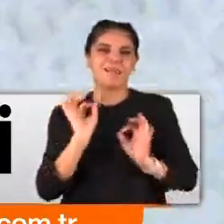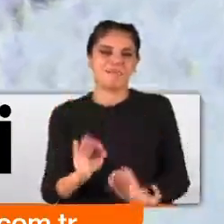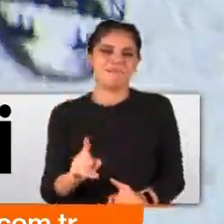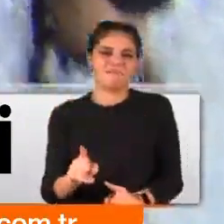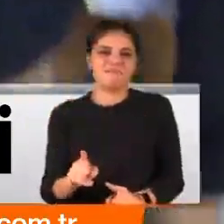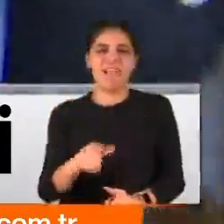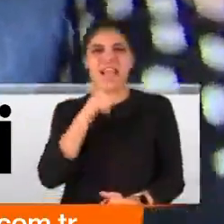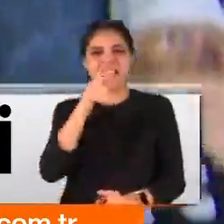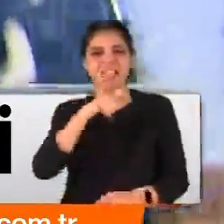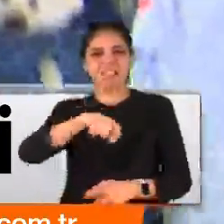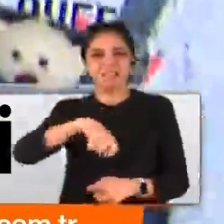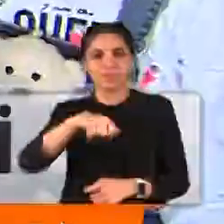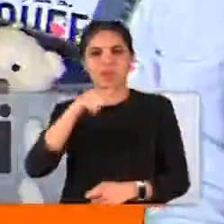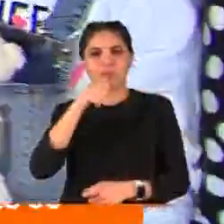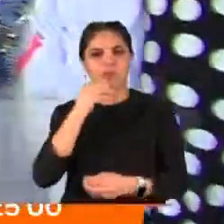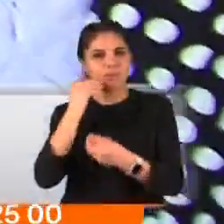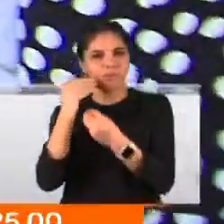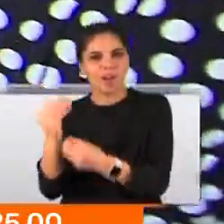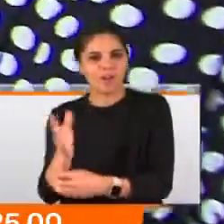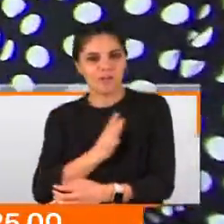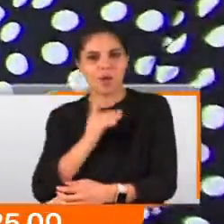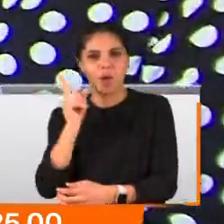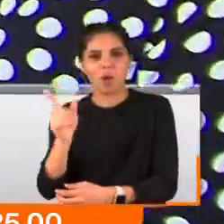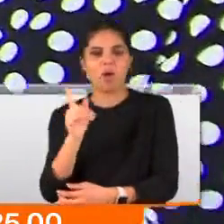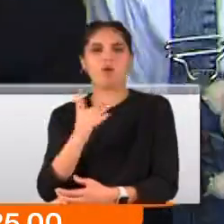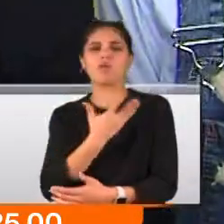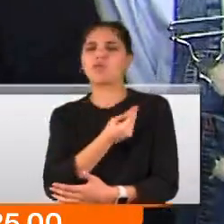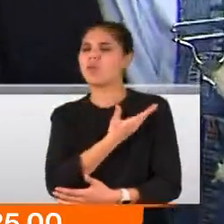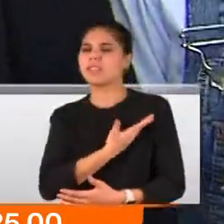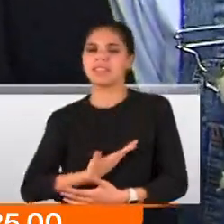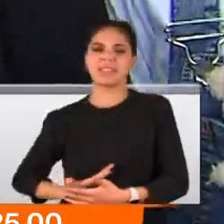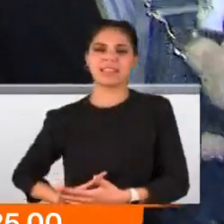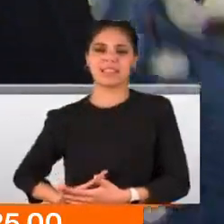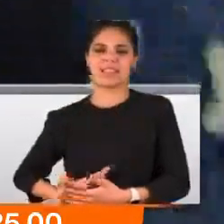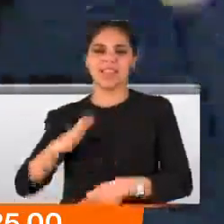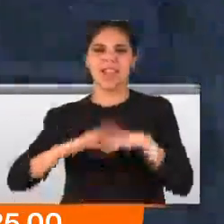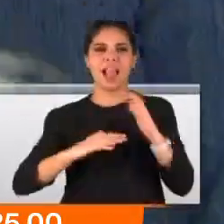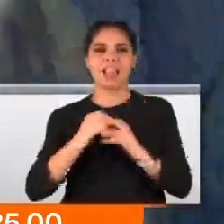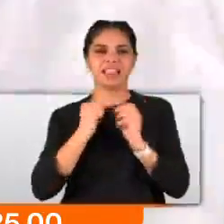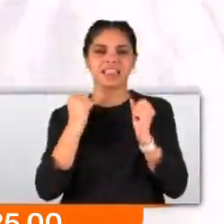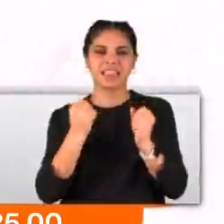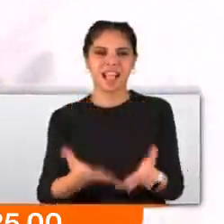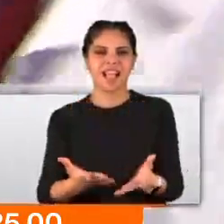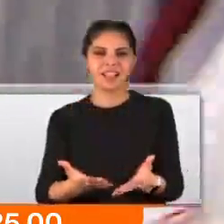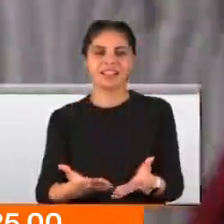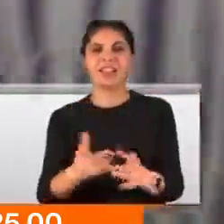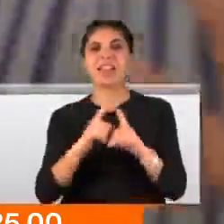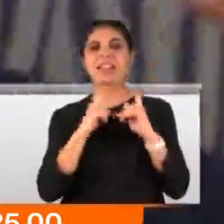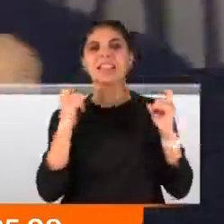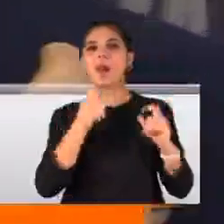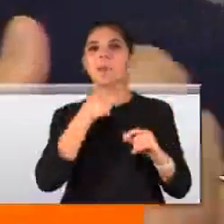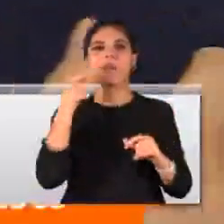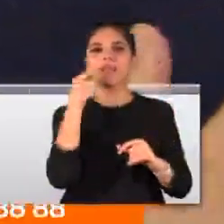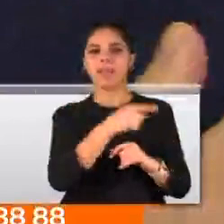ona kahvesini yapıyor suyunu getiriyor onu Canı gibi seviyor Ellerine sağlık güzel olmuş Damat da hayır